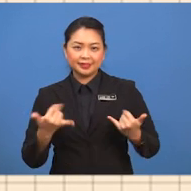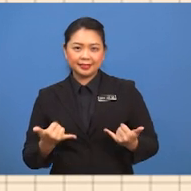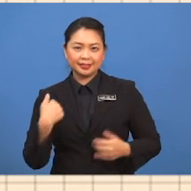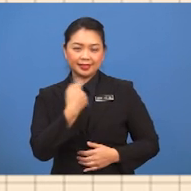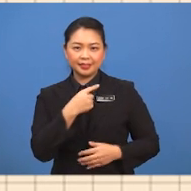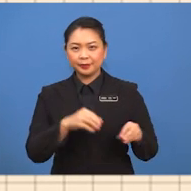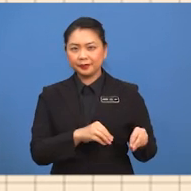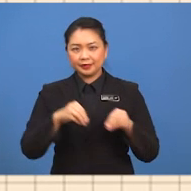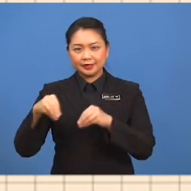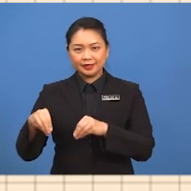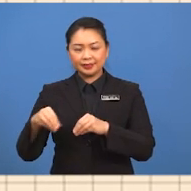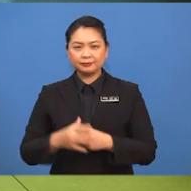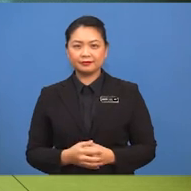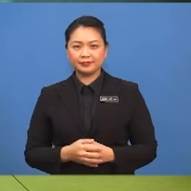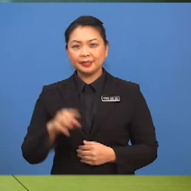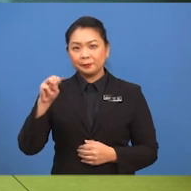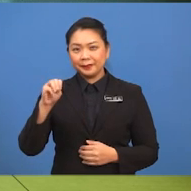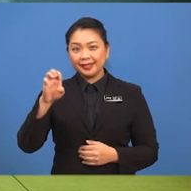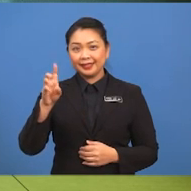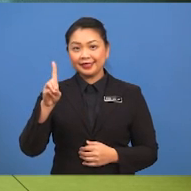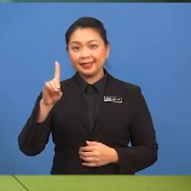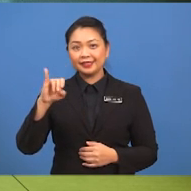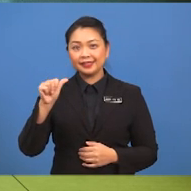Sekarang kita beralih kepada median.